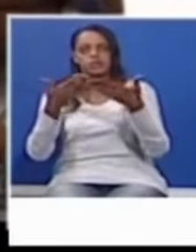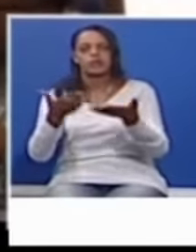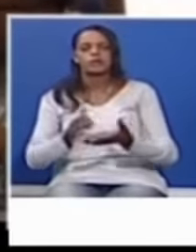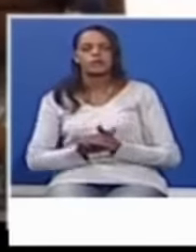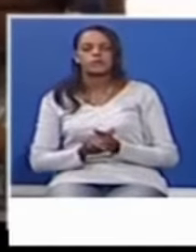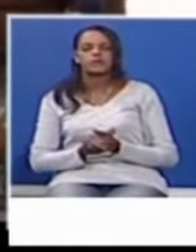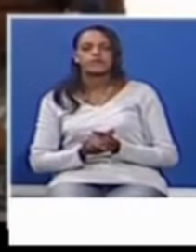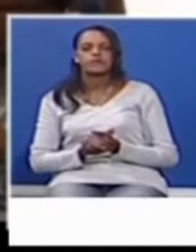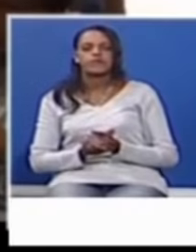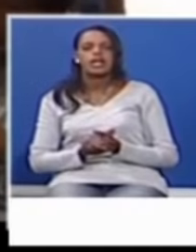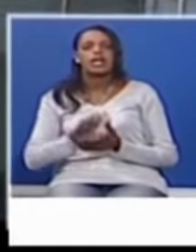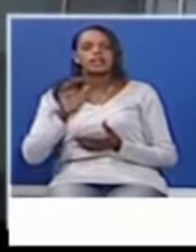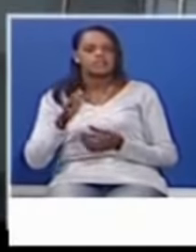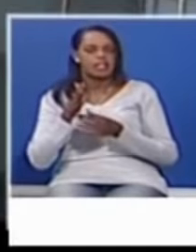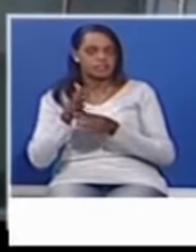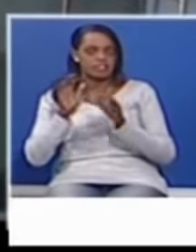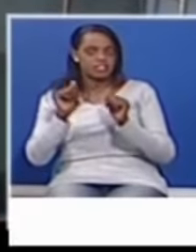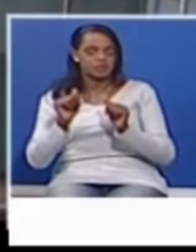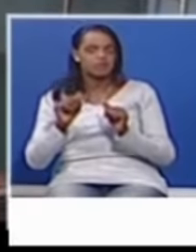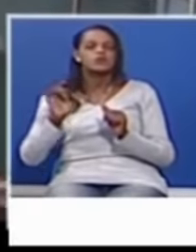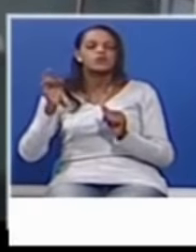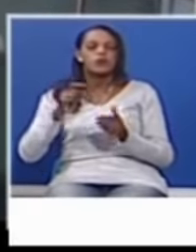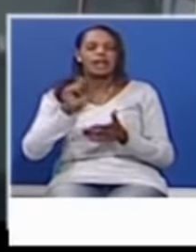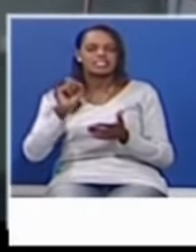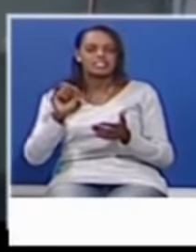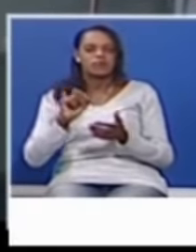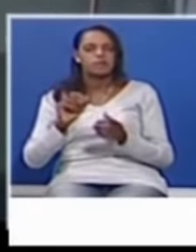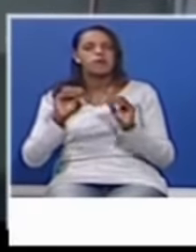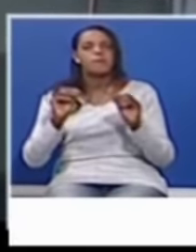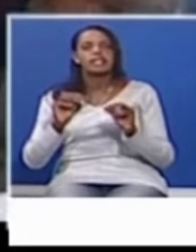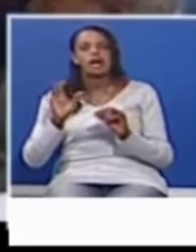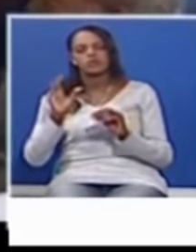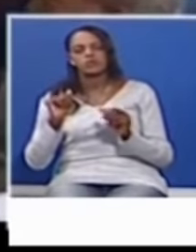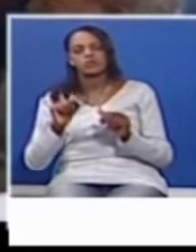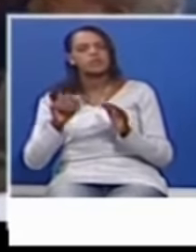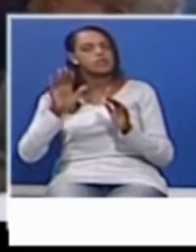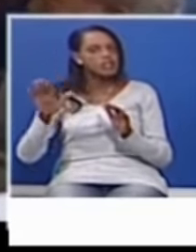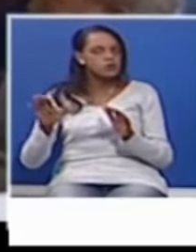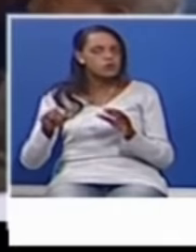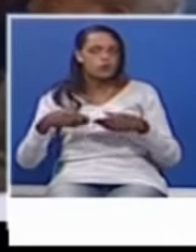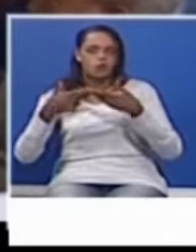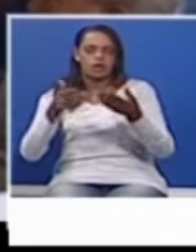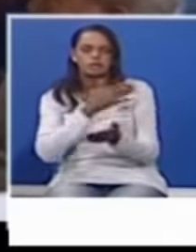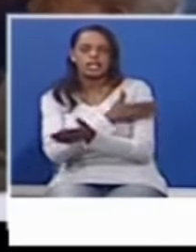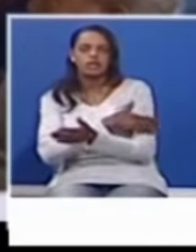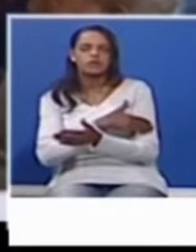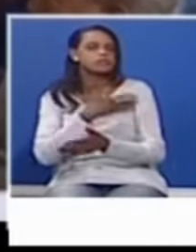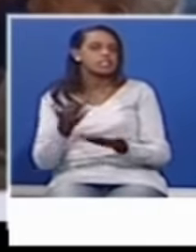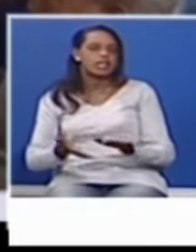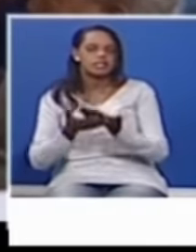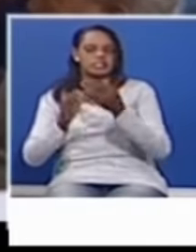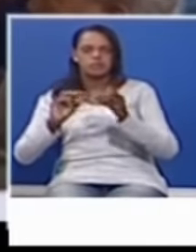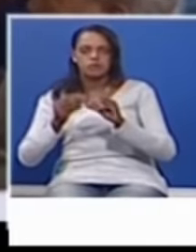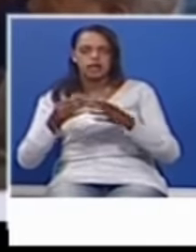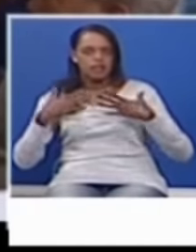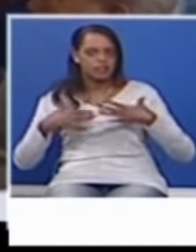ተዋሂቡ። ኣቦ መንበር ማሕበር ወሃብቲ ኣገልግሎት ዞባ ኣንሰባን መምህር ሃብተ የሱስ ገብረልዑል ብወገኑ ወሃብቲ ኣገልግሎት ብዘይደገፍን ውህደትን